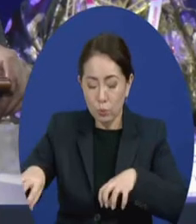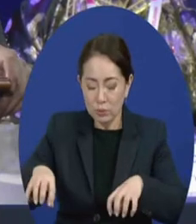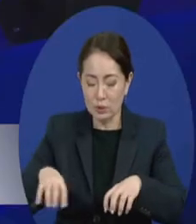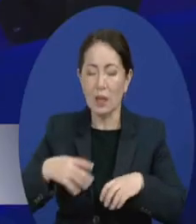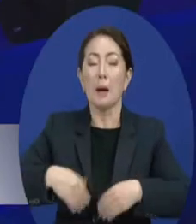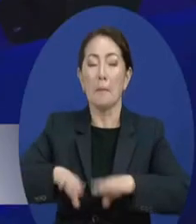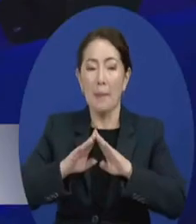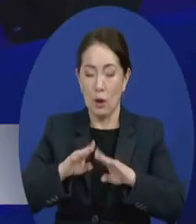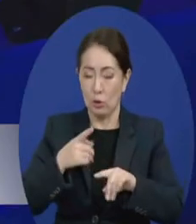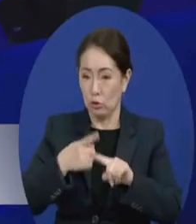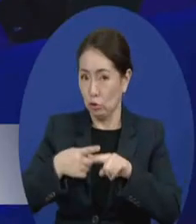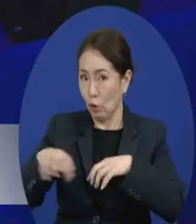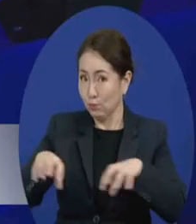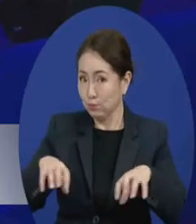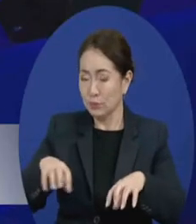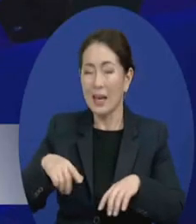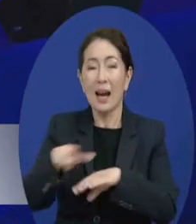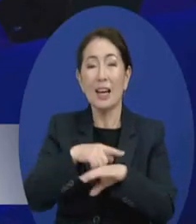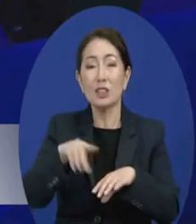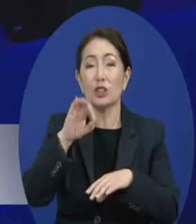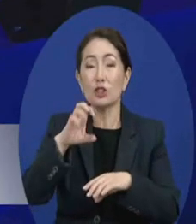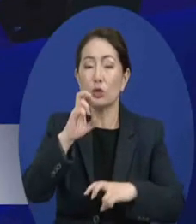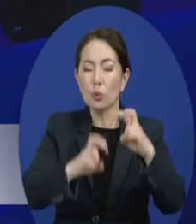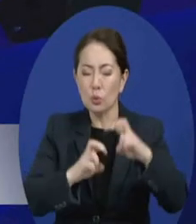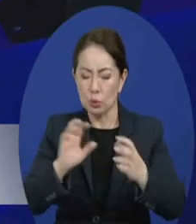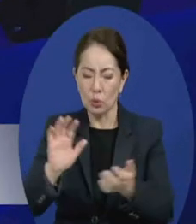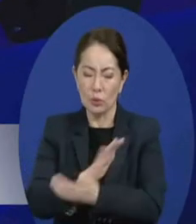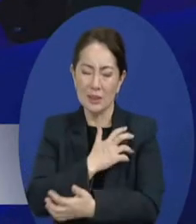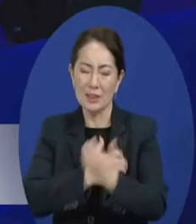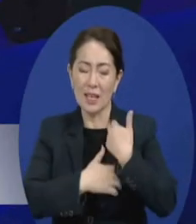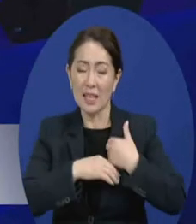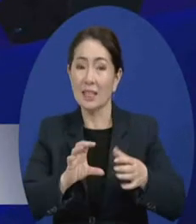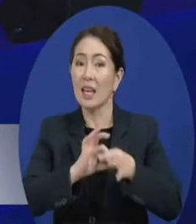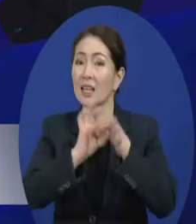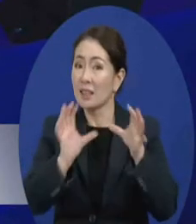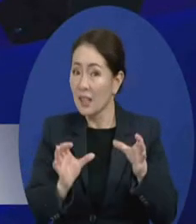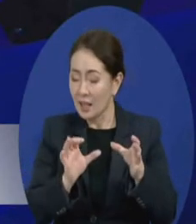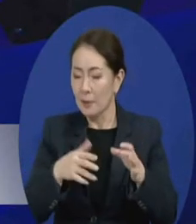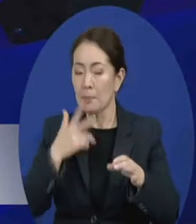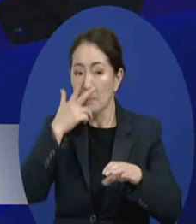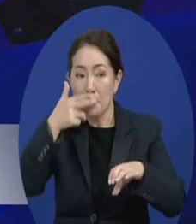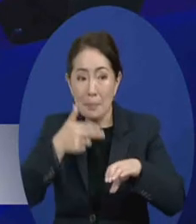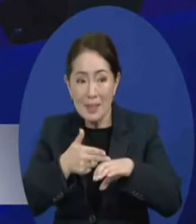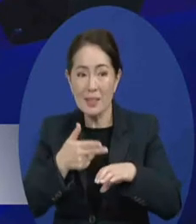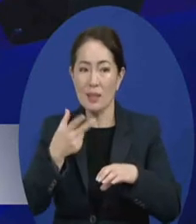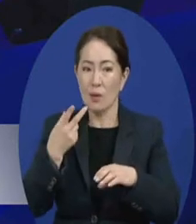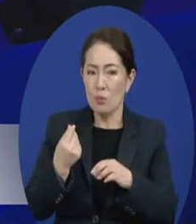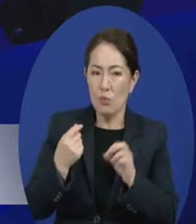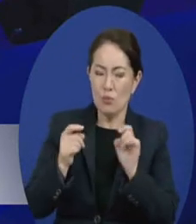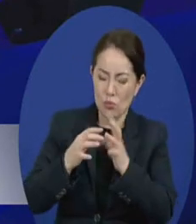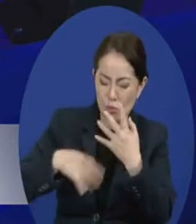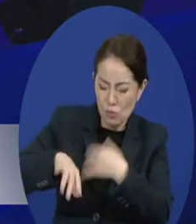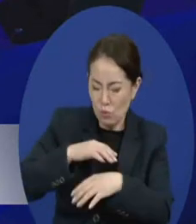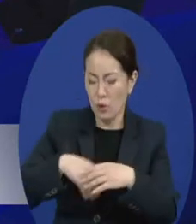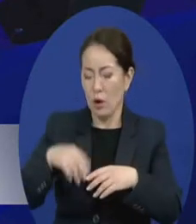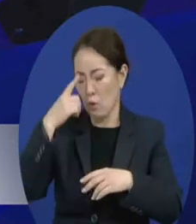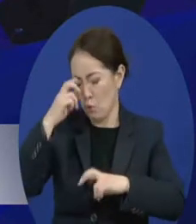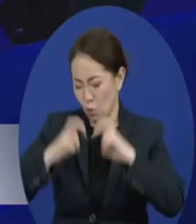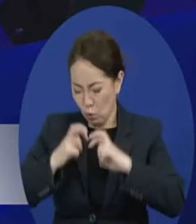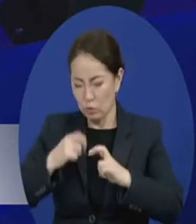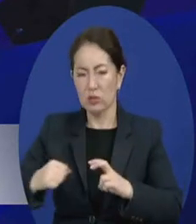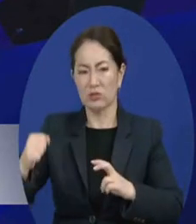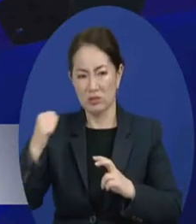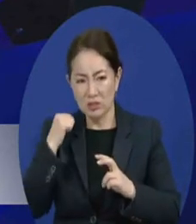бүсчлэн байгуулна. Газрын зис босруулах үйлдвэрээ цаг алдалгүй ашиглалтанд оруулж, бензин шатхууна дотооддоо үйлдвэрлэдэг болох